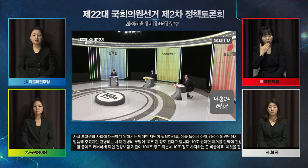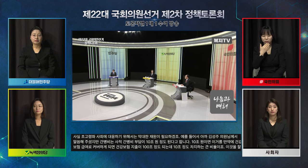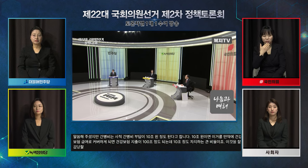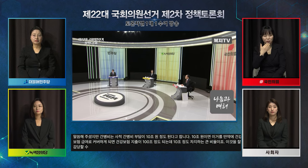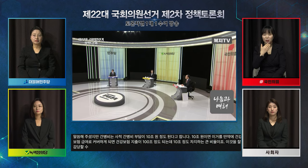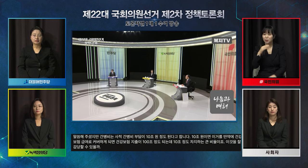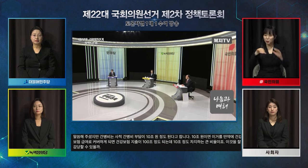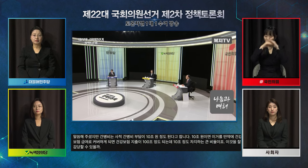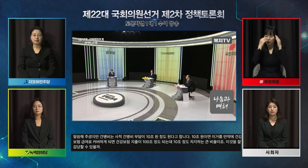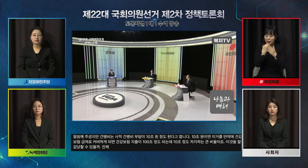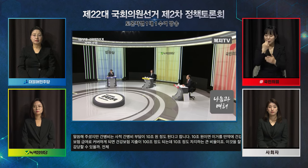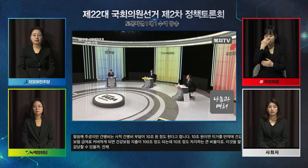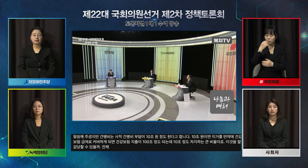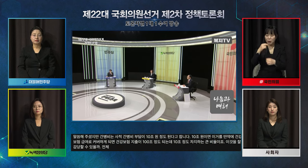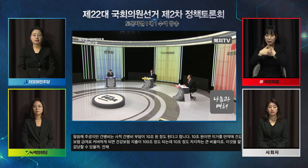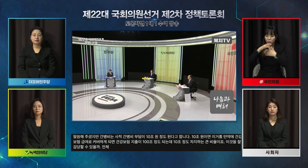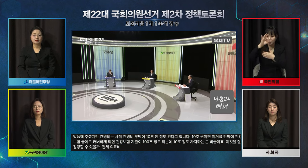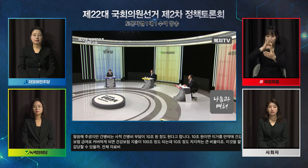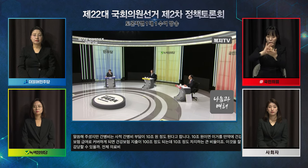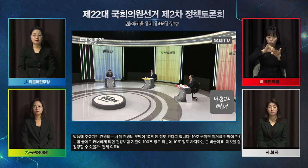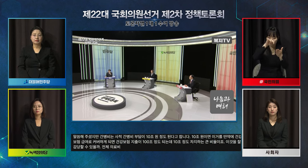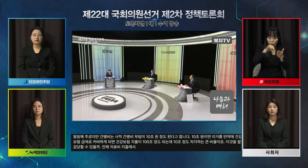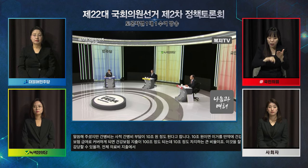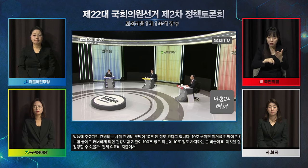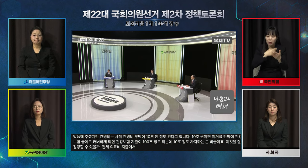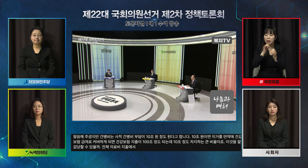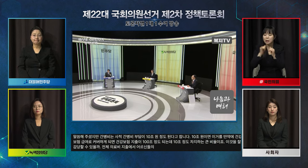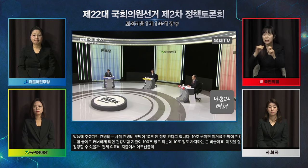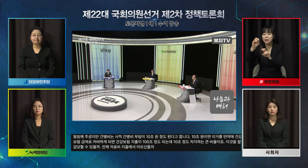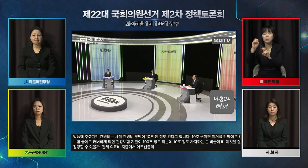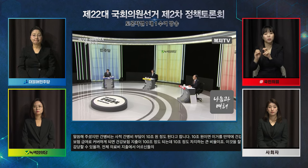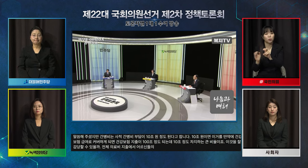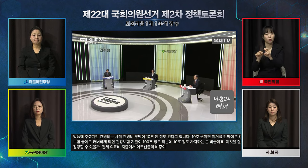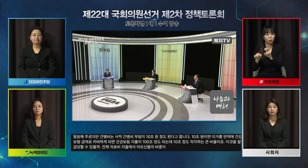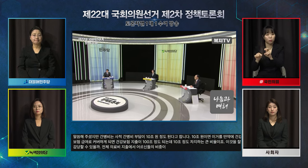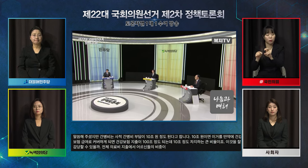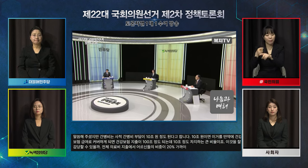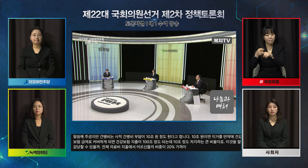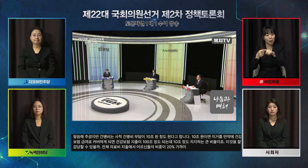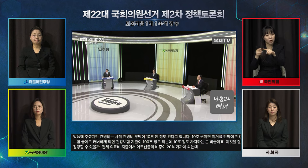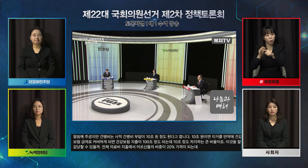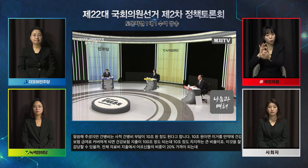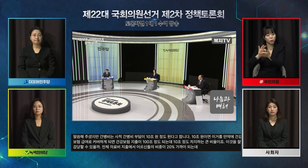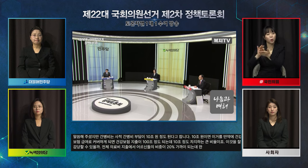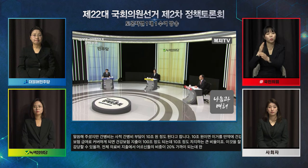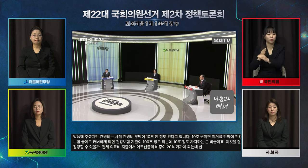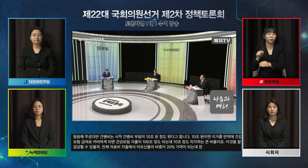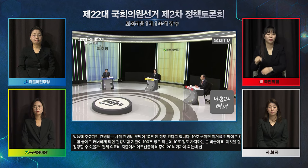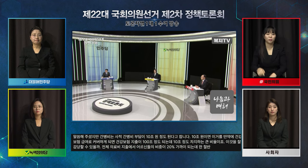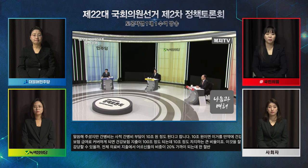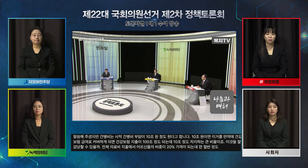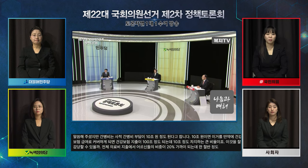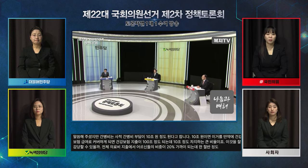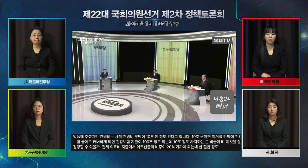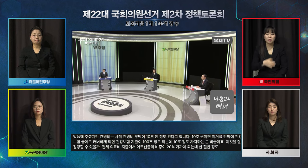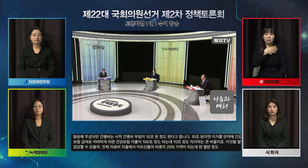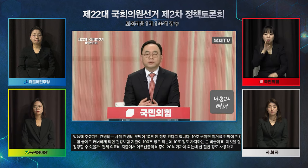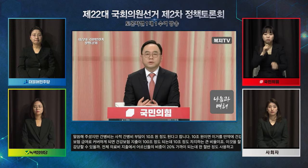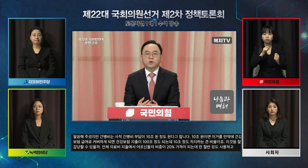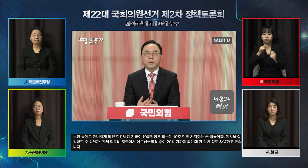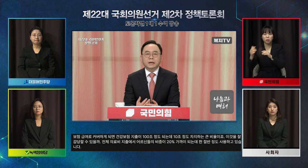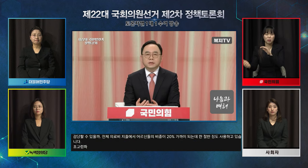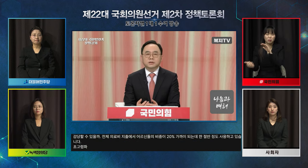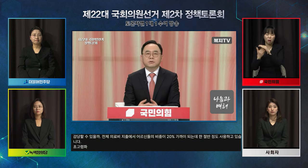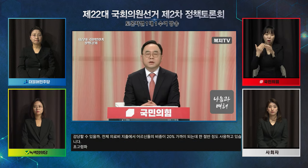의료비 지출에서 어르신들의 비중이 한 20% 가까이 되는데 한 절반 정도를 사용을 하고 있습니다. 초고령 사회가 되면